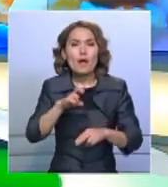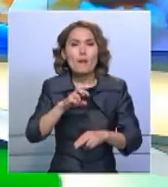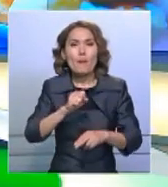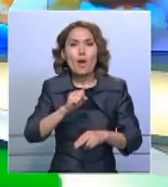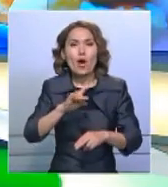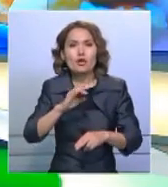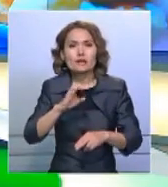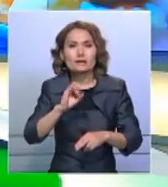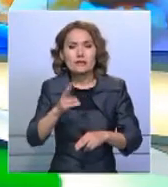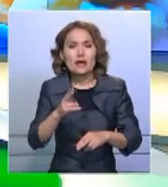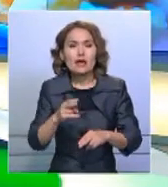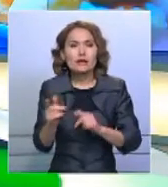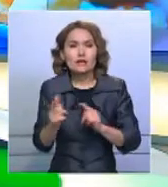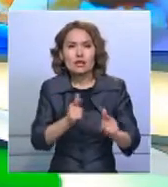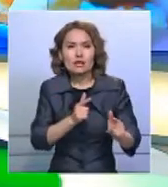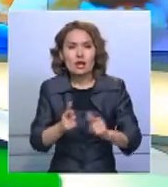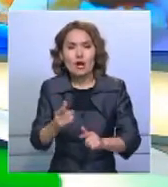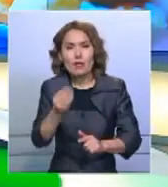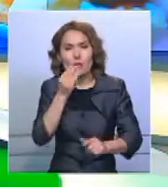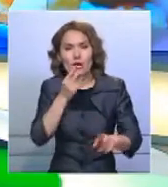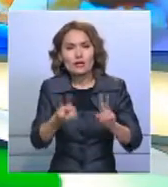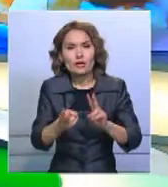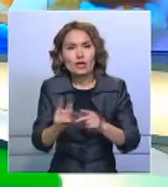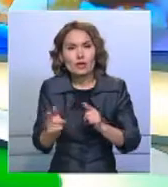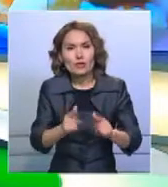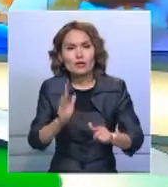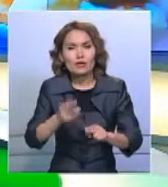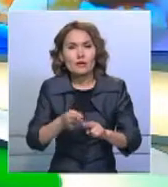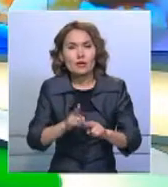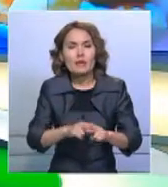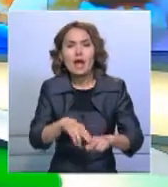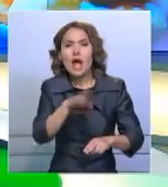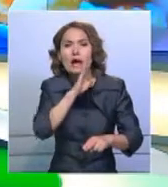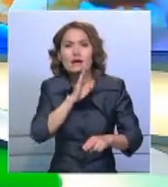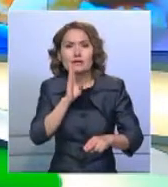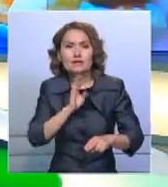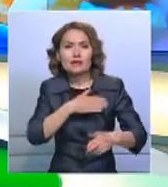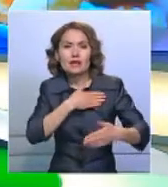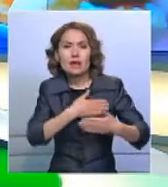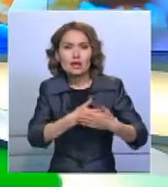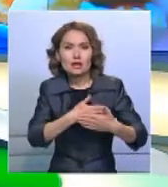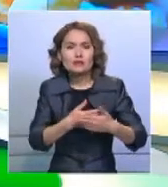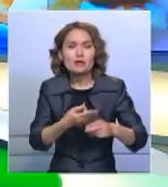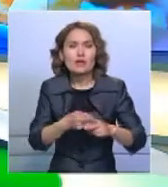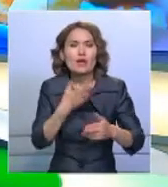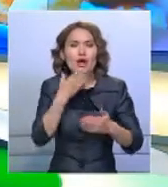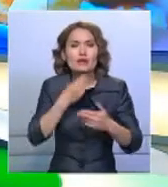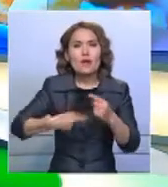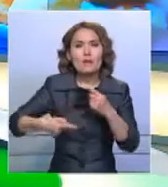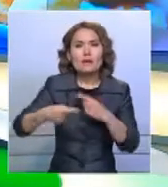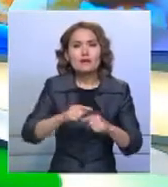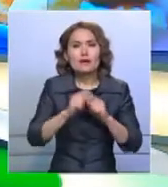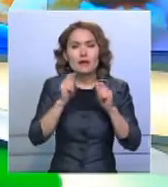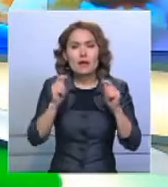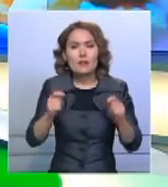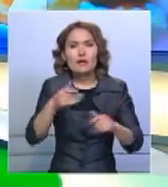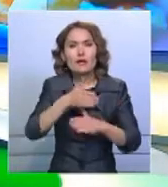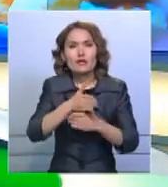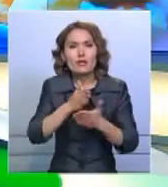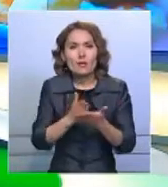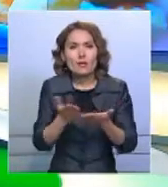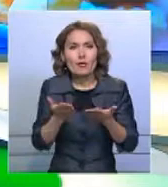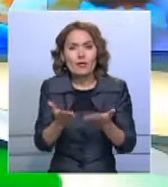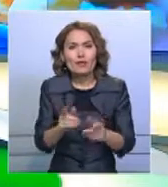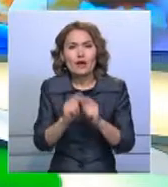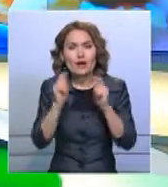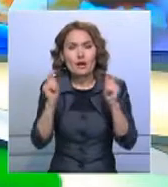Ахметова халықаралық көрмеде ұлттық тағамды брендке айналдырмақшы. Іскер қыз бұдан бірнеше жыл бұрын жеке кәсібін бастап наубайхана ашқан.